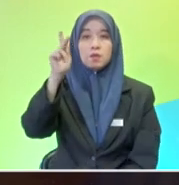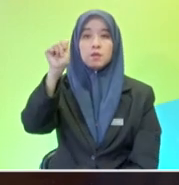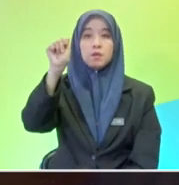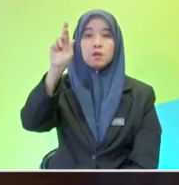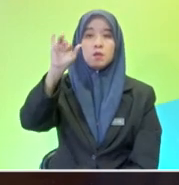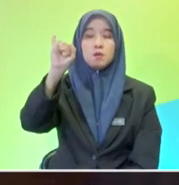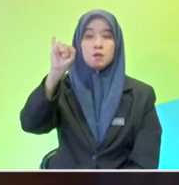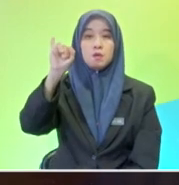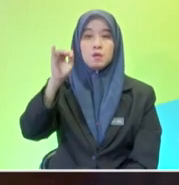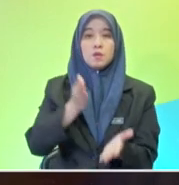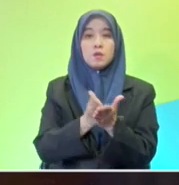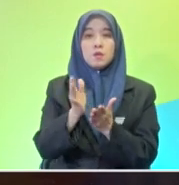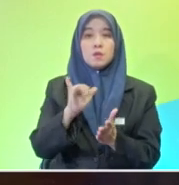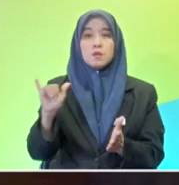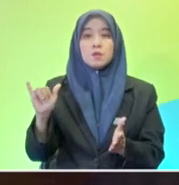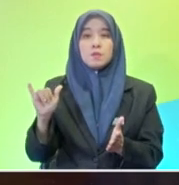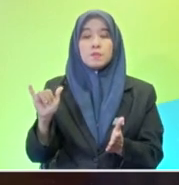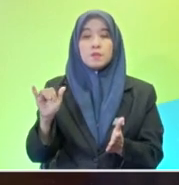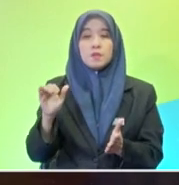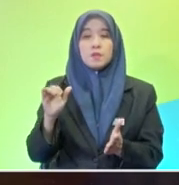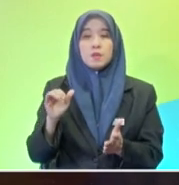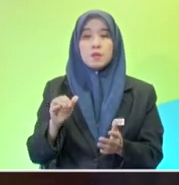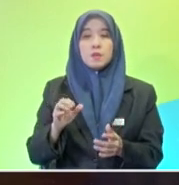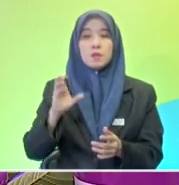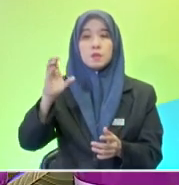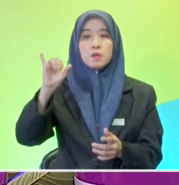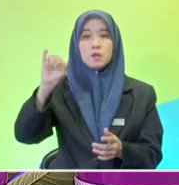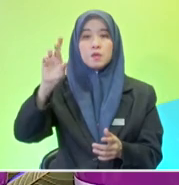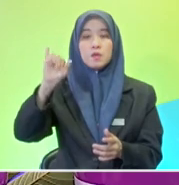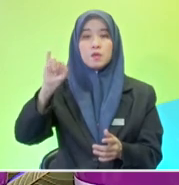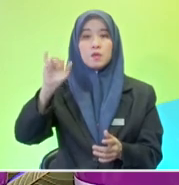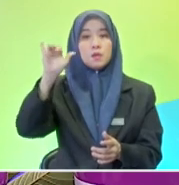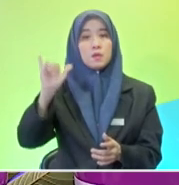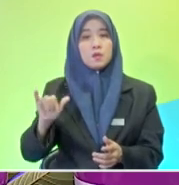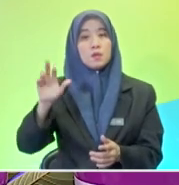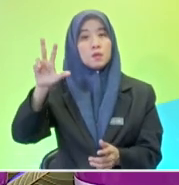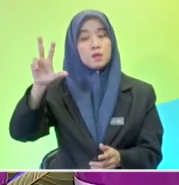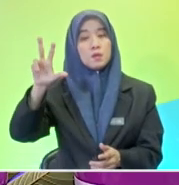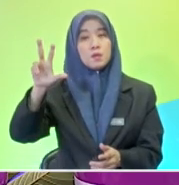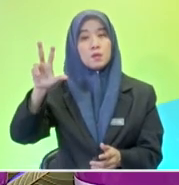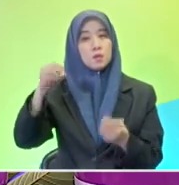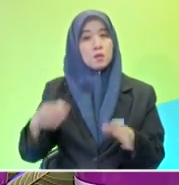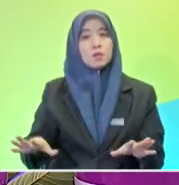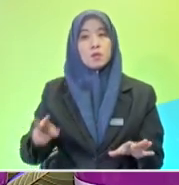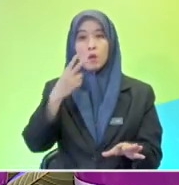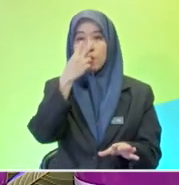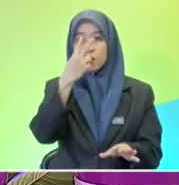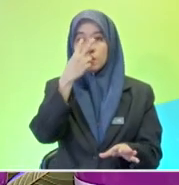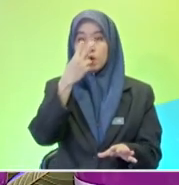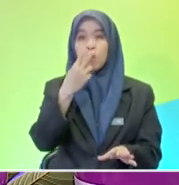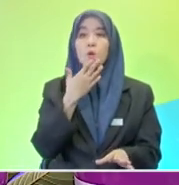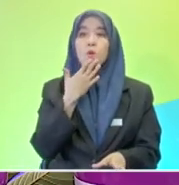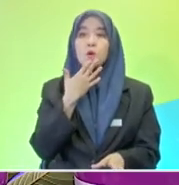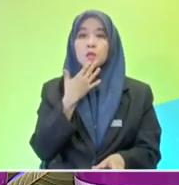seterusnya kita nak tengok ciri yang ketiga ketiga apa kita dah tengok warna kita dah tengok bentuk